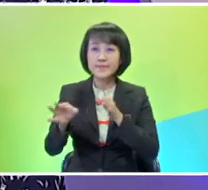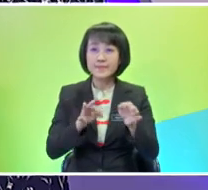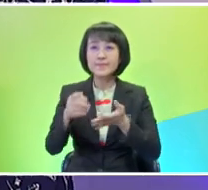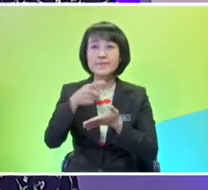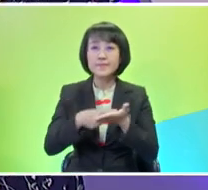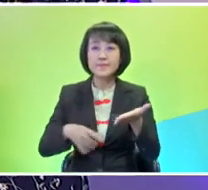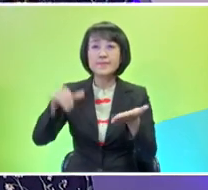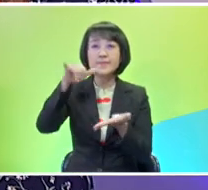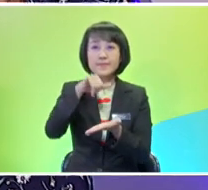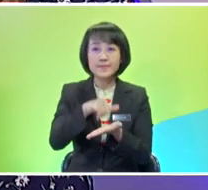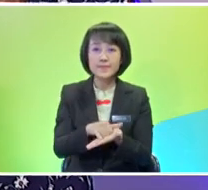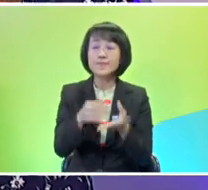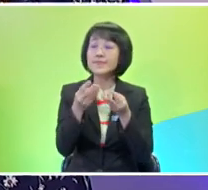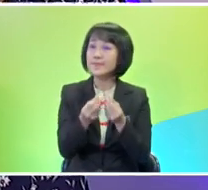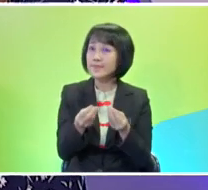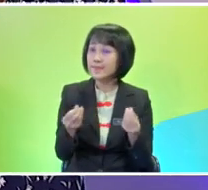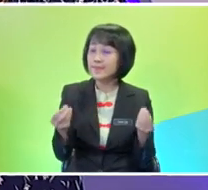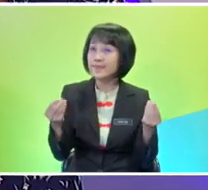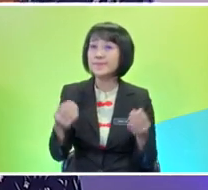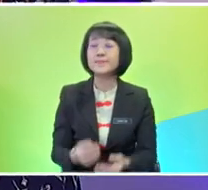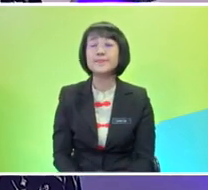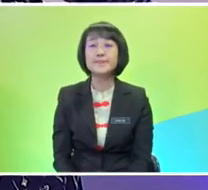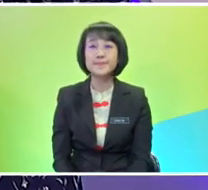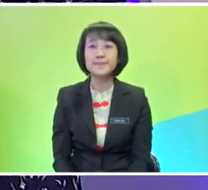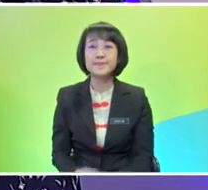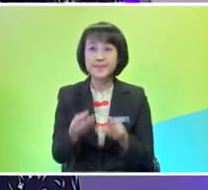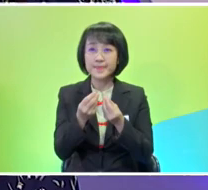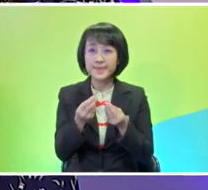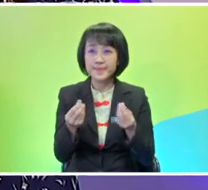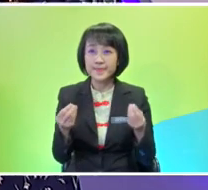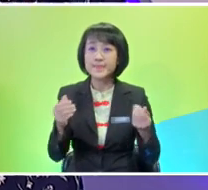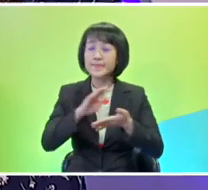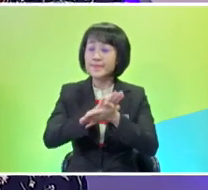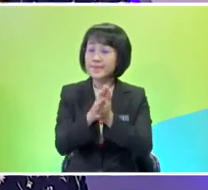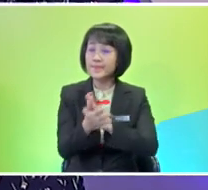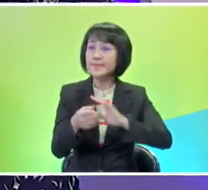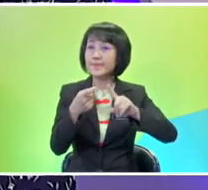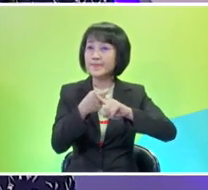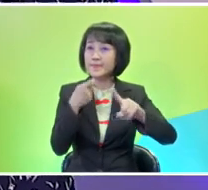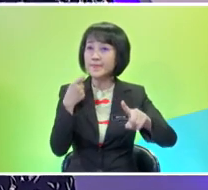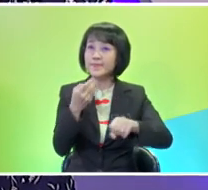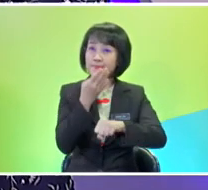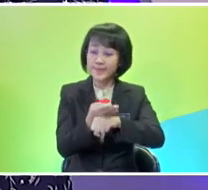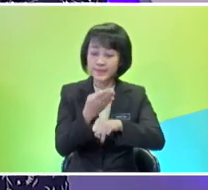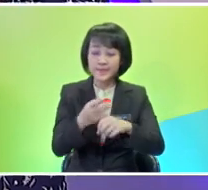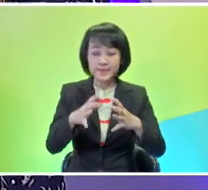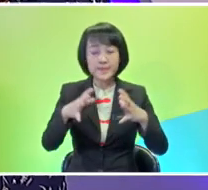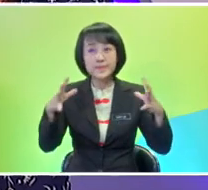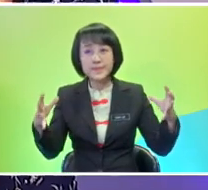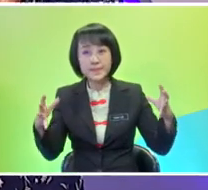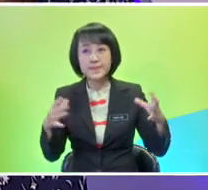oke pasti dia terjadi daripada batu-batu besar yang di terdedah dengan